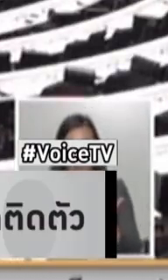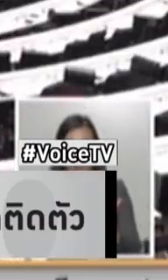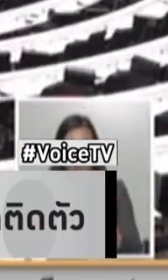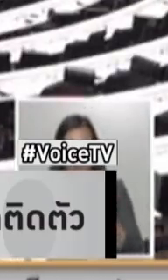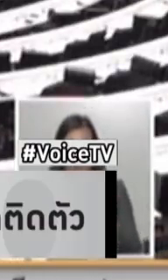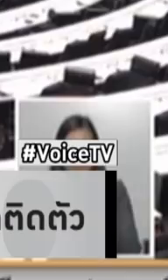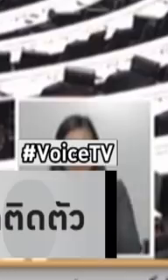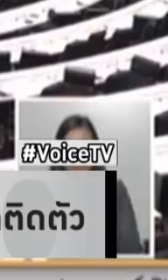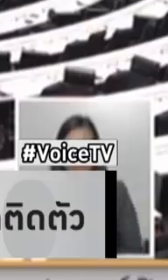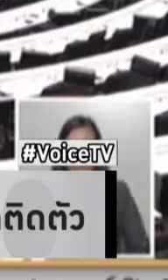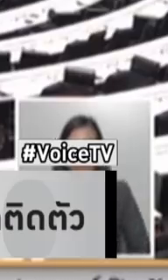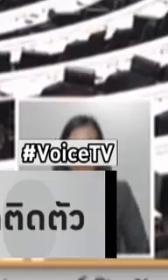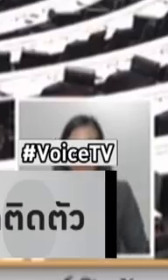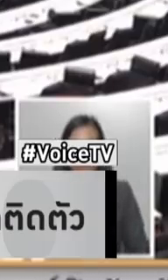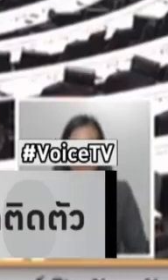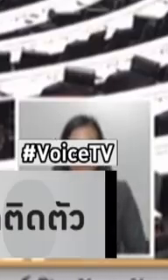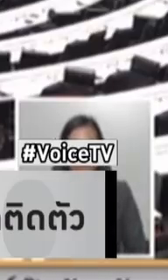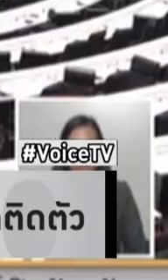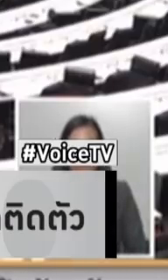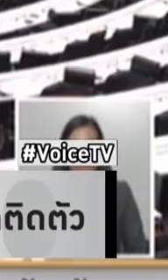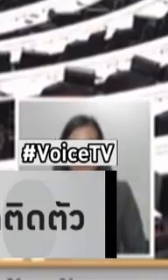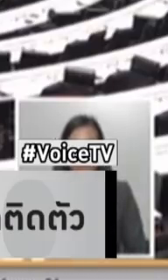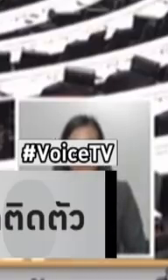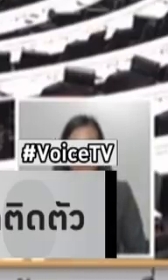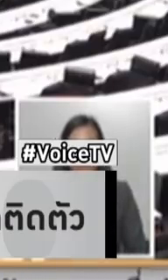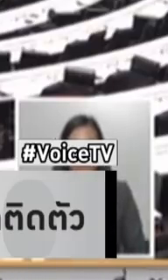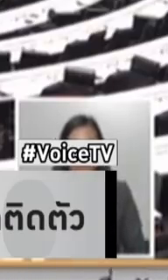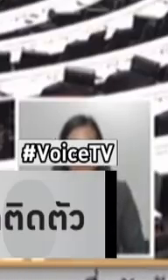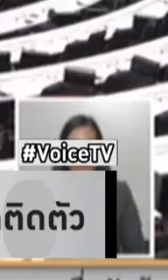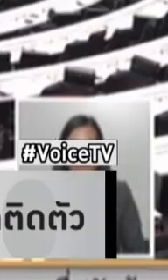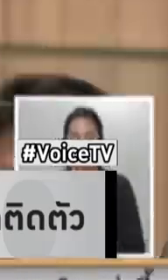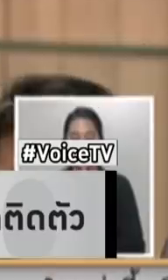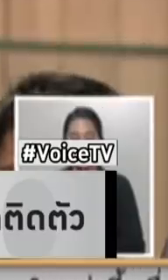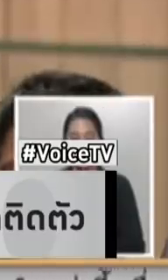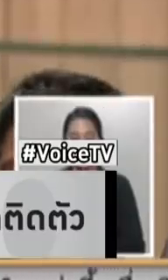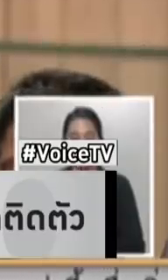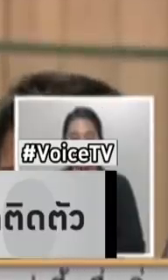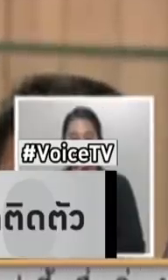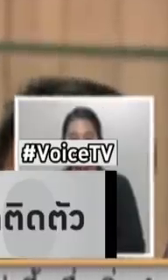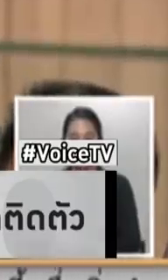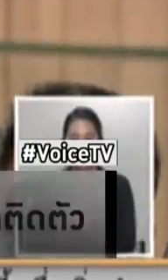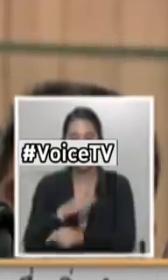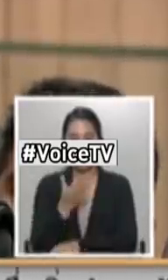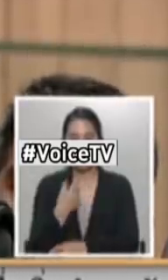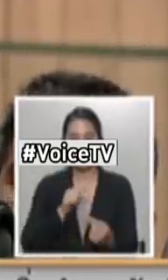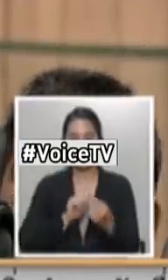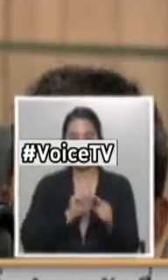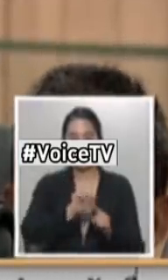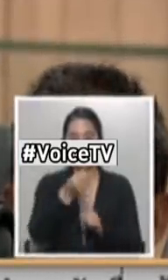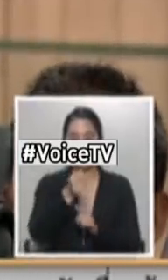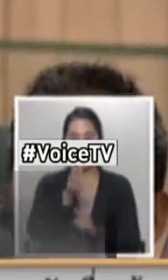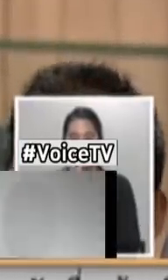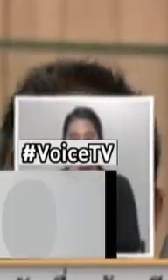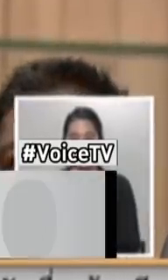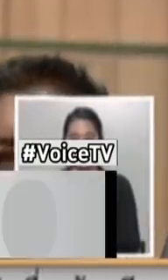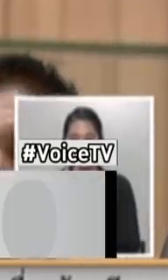ผม เชิญครับ ผมพันตำรวจโทไวยพจน์อาภรัตน์ครับขอประท้วงตามที่ข้อ69ครับตามที่ท่านผู้อภิ